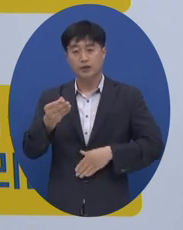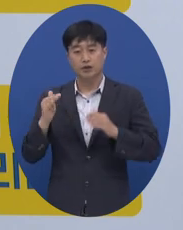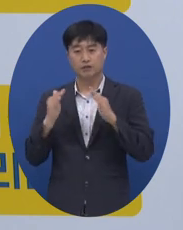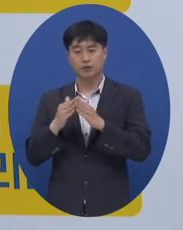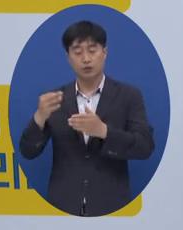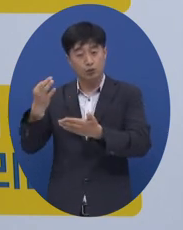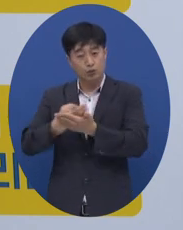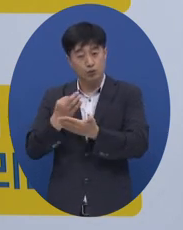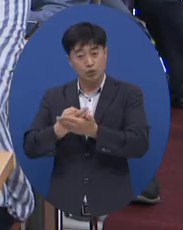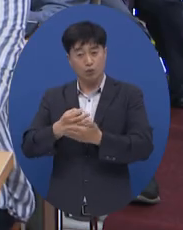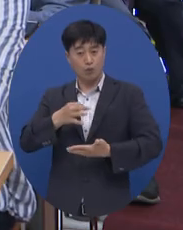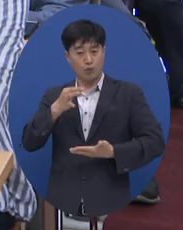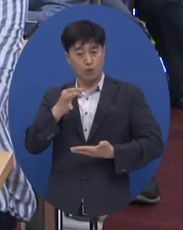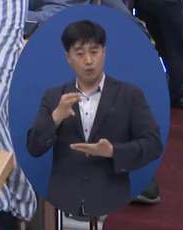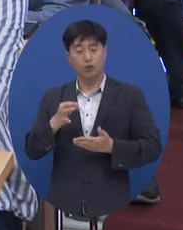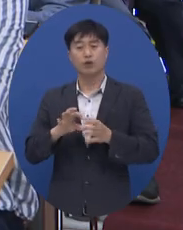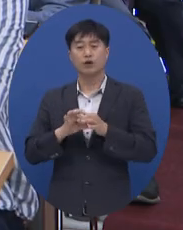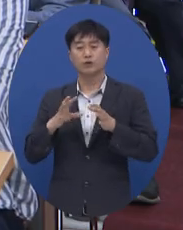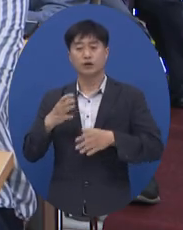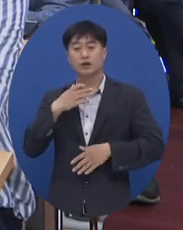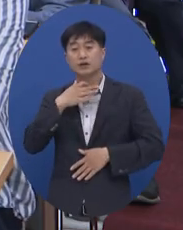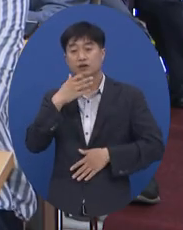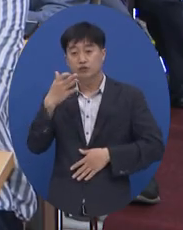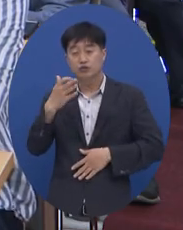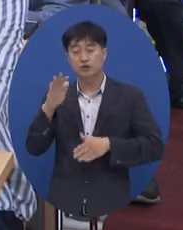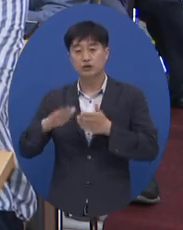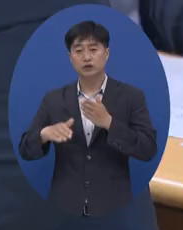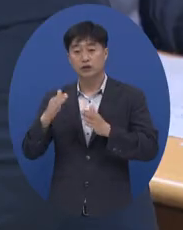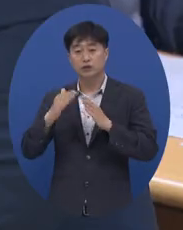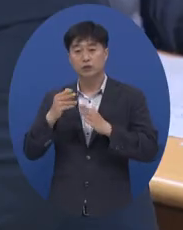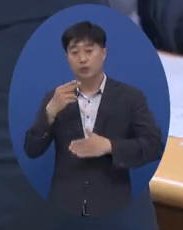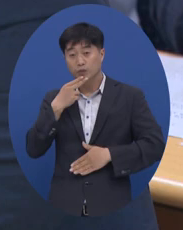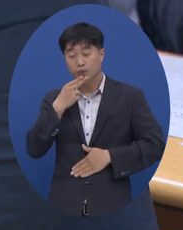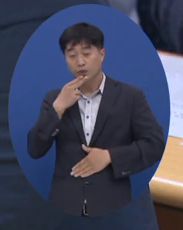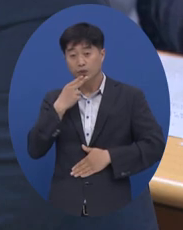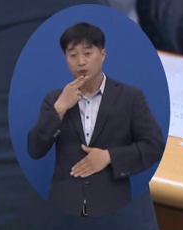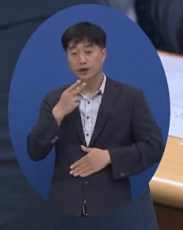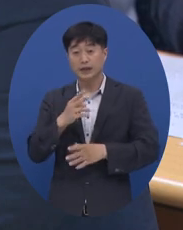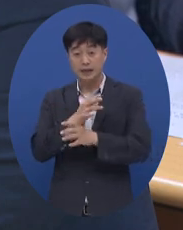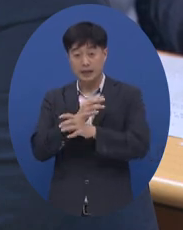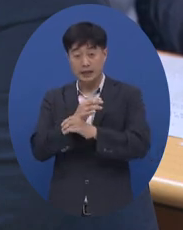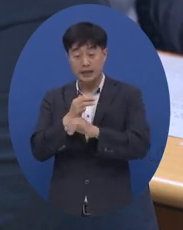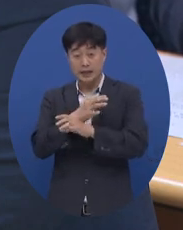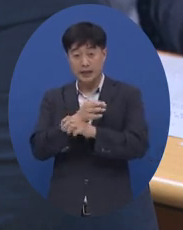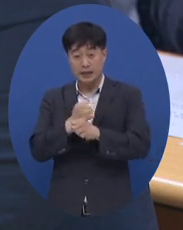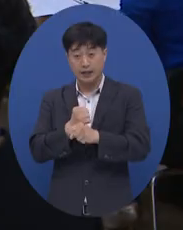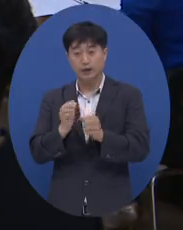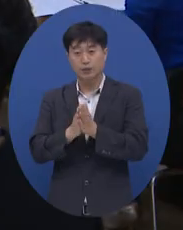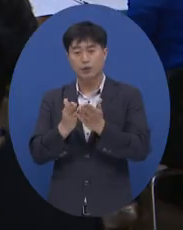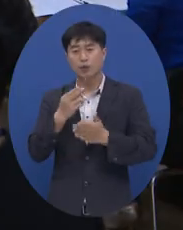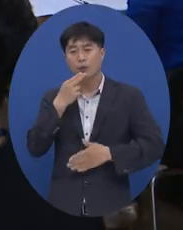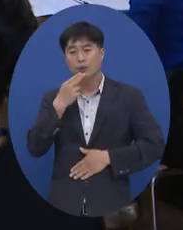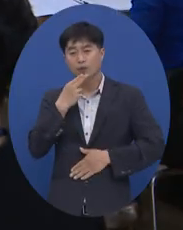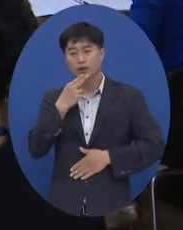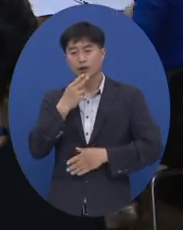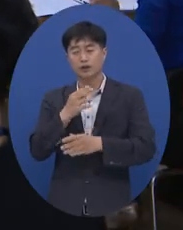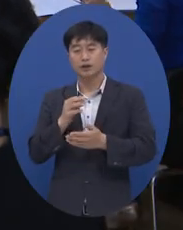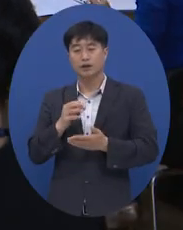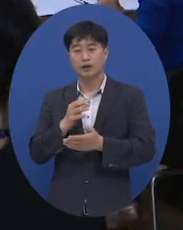소득 자산에 관계없이 만 19세 이상 무주택자라면 청약 통장이 없어도 청약이